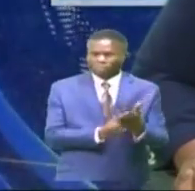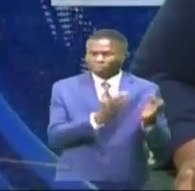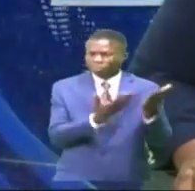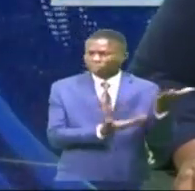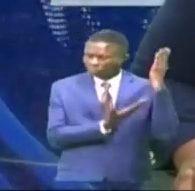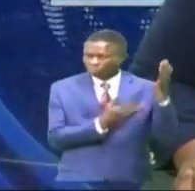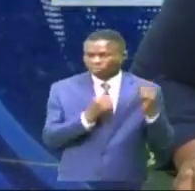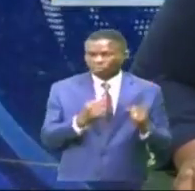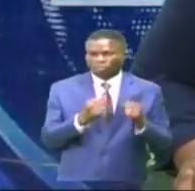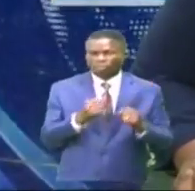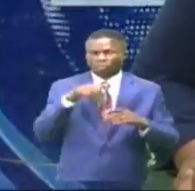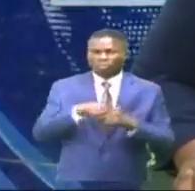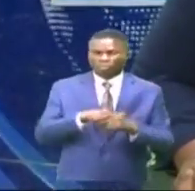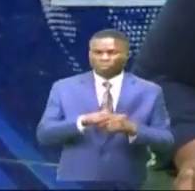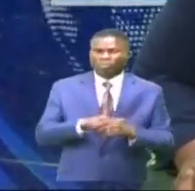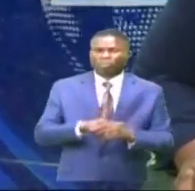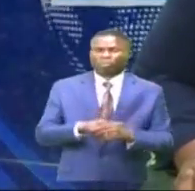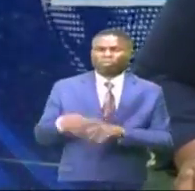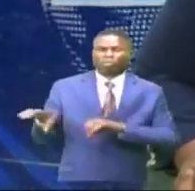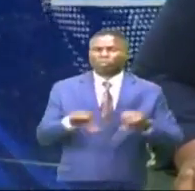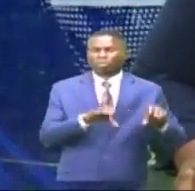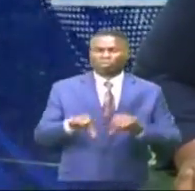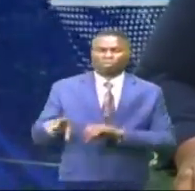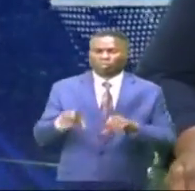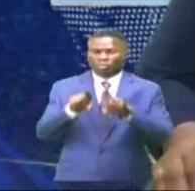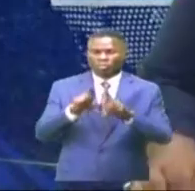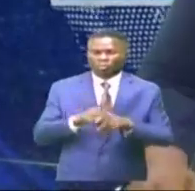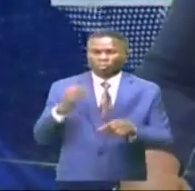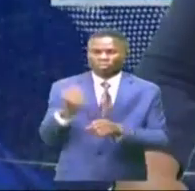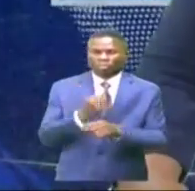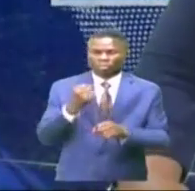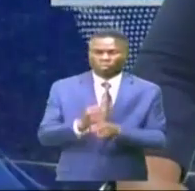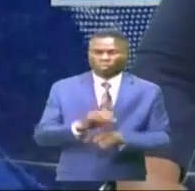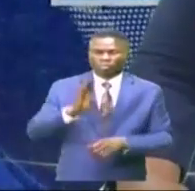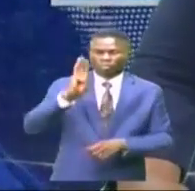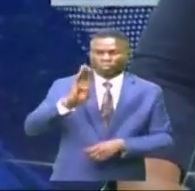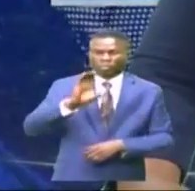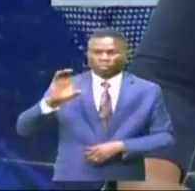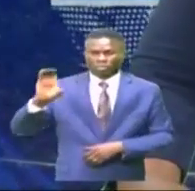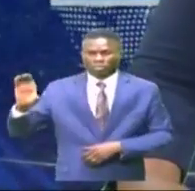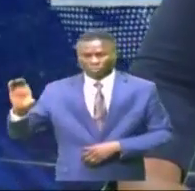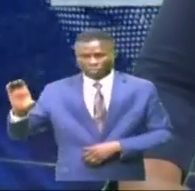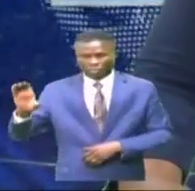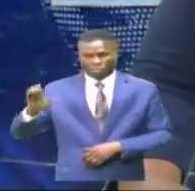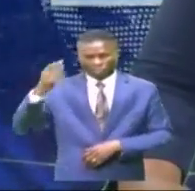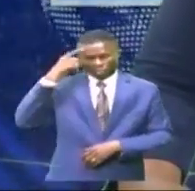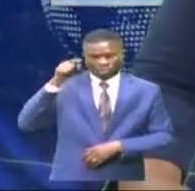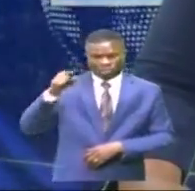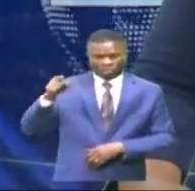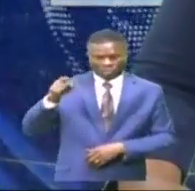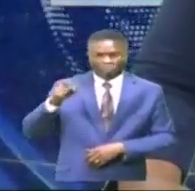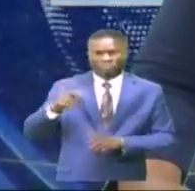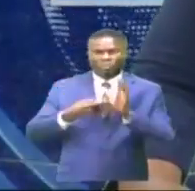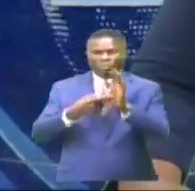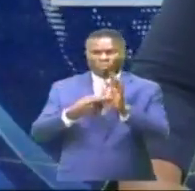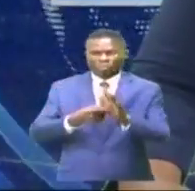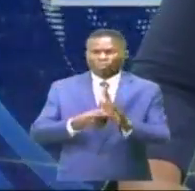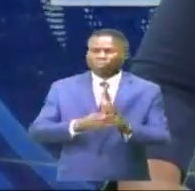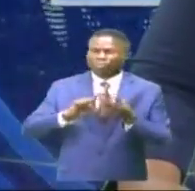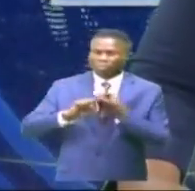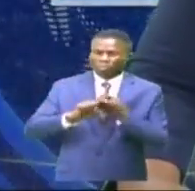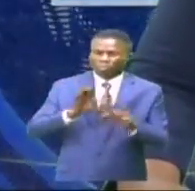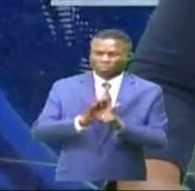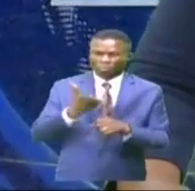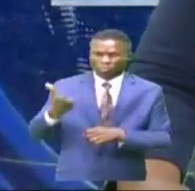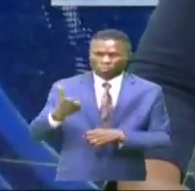dans la conduite des activités et des opérations de la BCC qui a cette occasion lui exprime toute sa gratitude